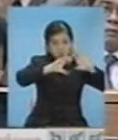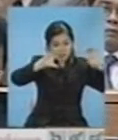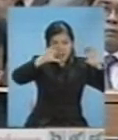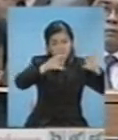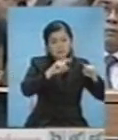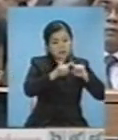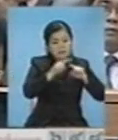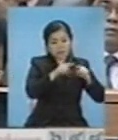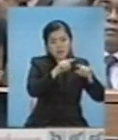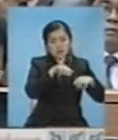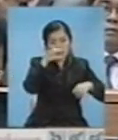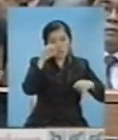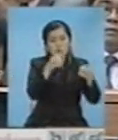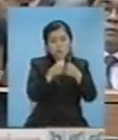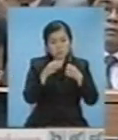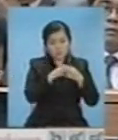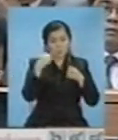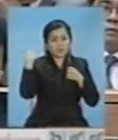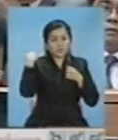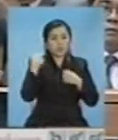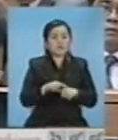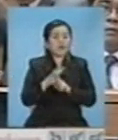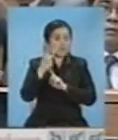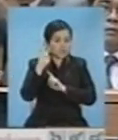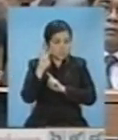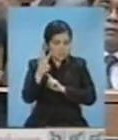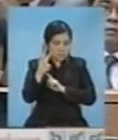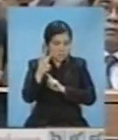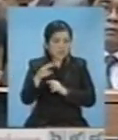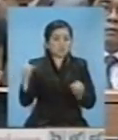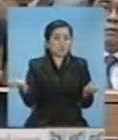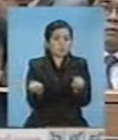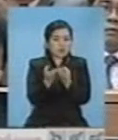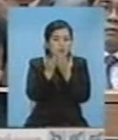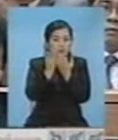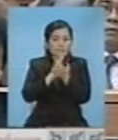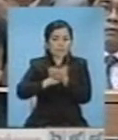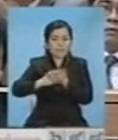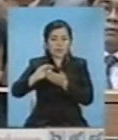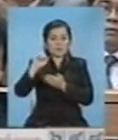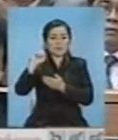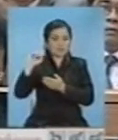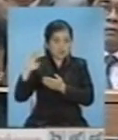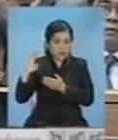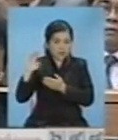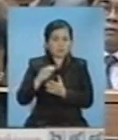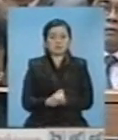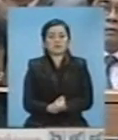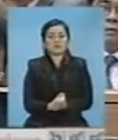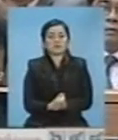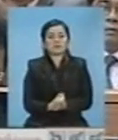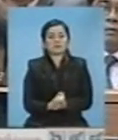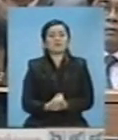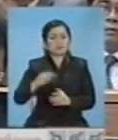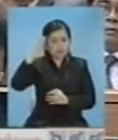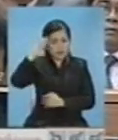องประการที่4มีความหมิ่นเมต่อการหมิ่นพระบรมเดชานุภาพนี่คือเหตุผลที่คณะรัฐประหา